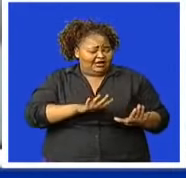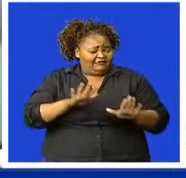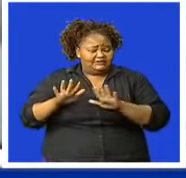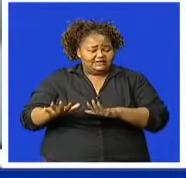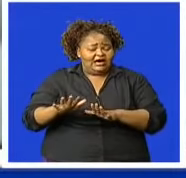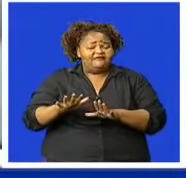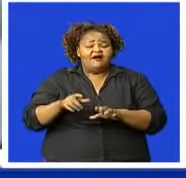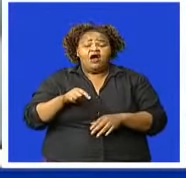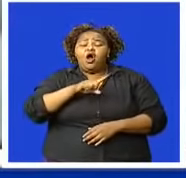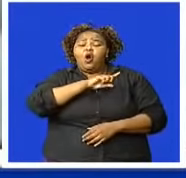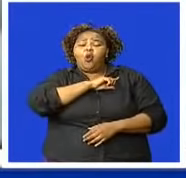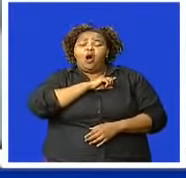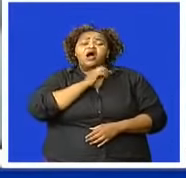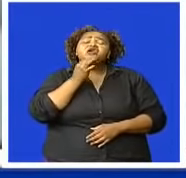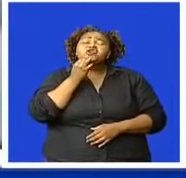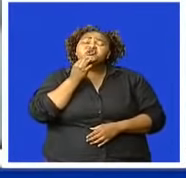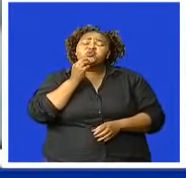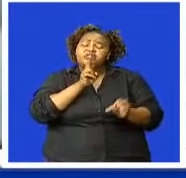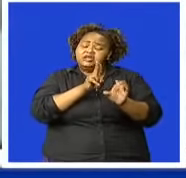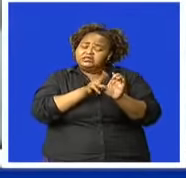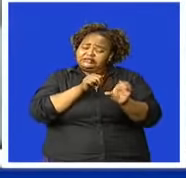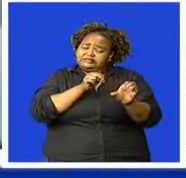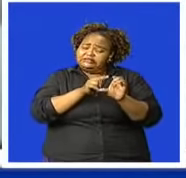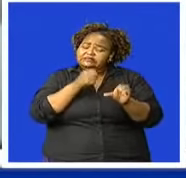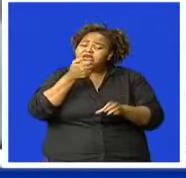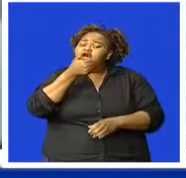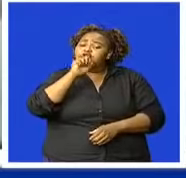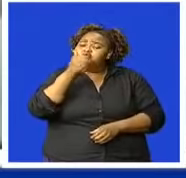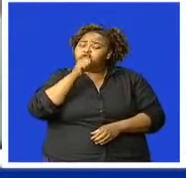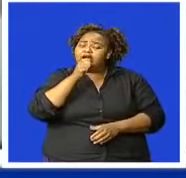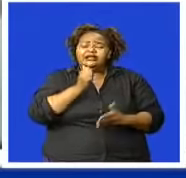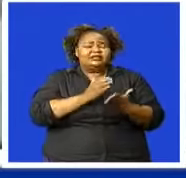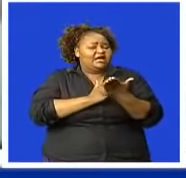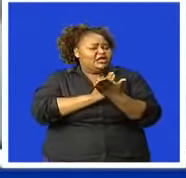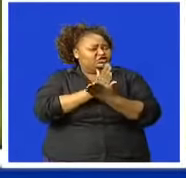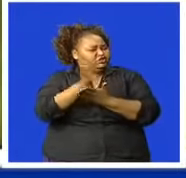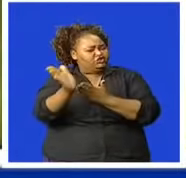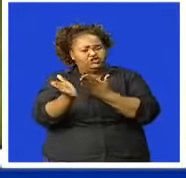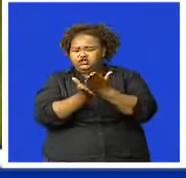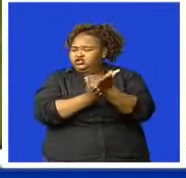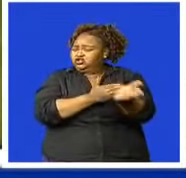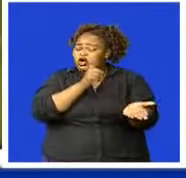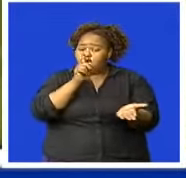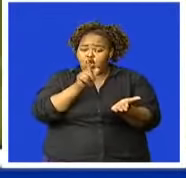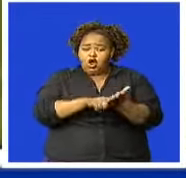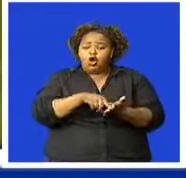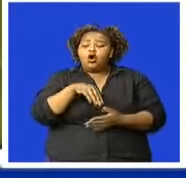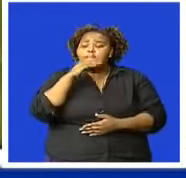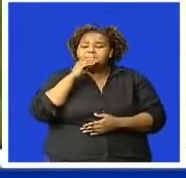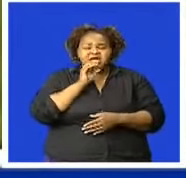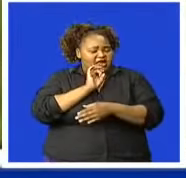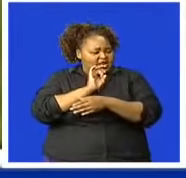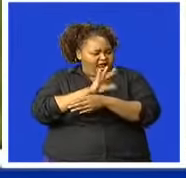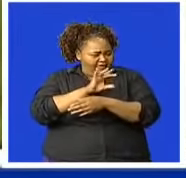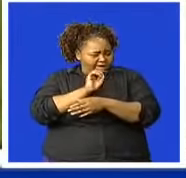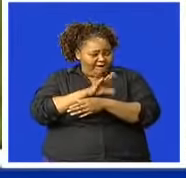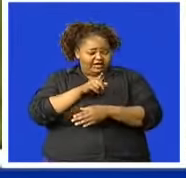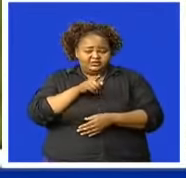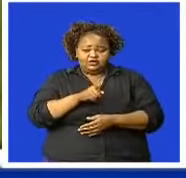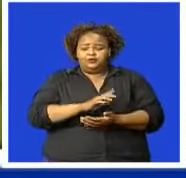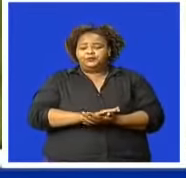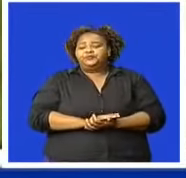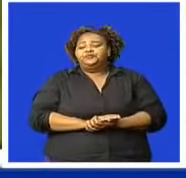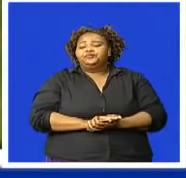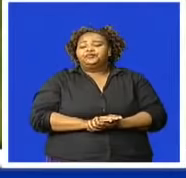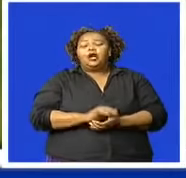uyanathwa bese le use ngekunatha bese seyintantu ngekho emtsetweni nako lokho besitekwe khuta namhla. Hlanga uthi umphakathi